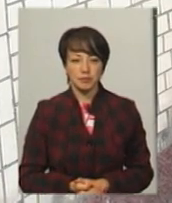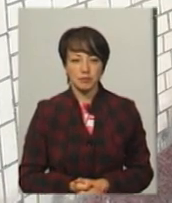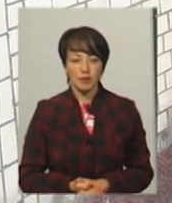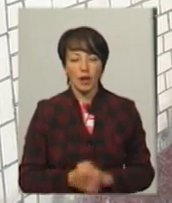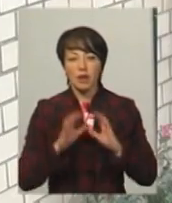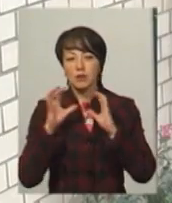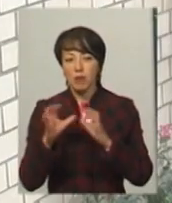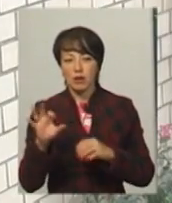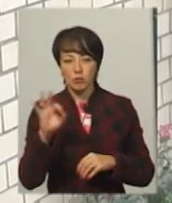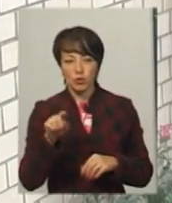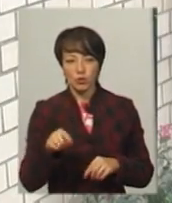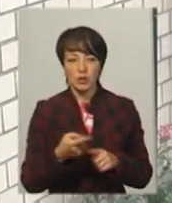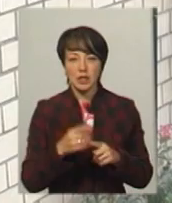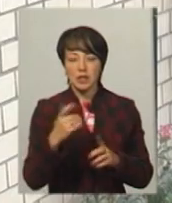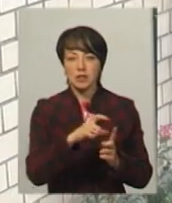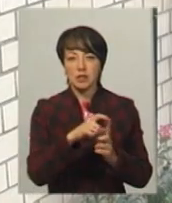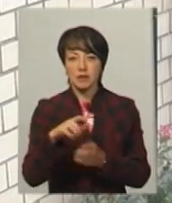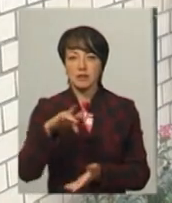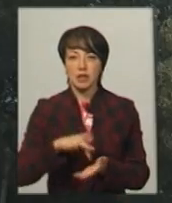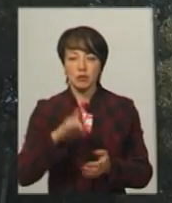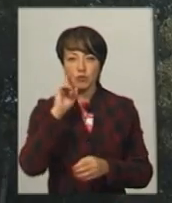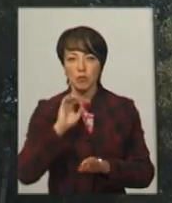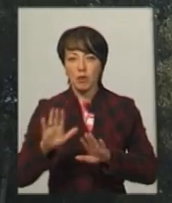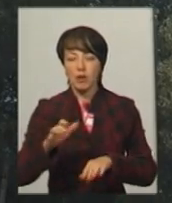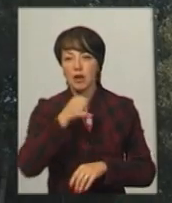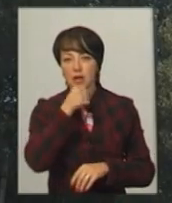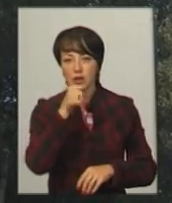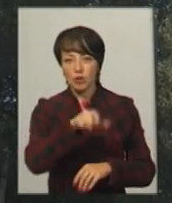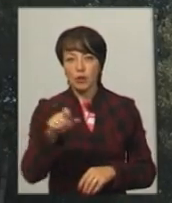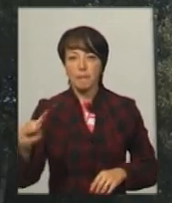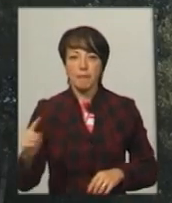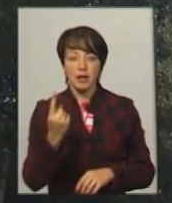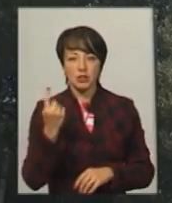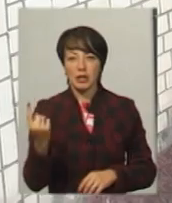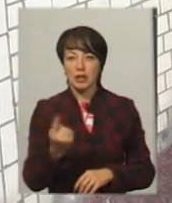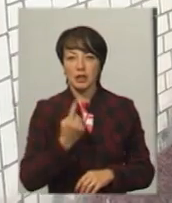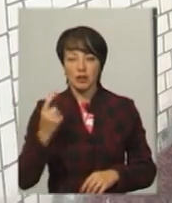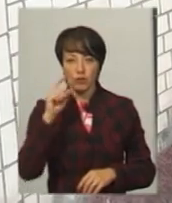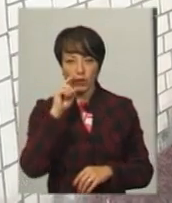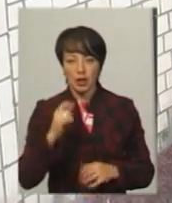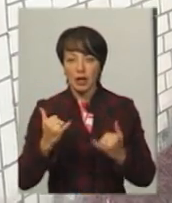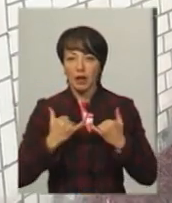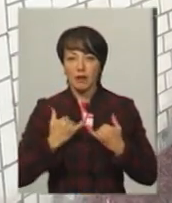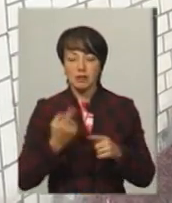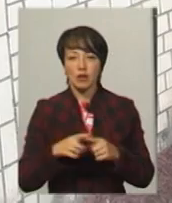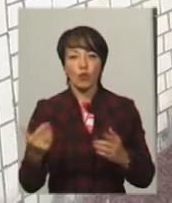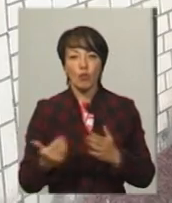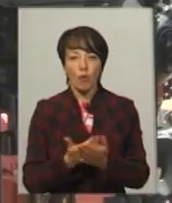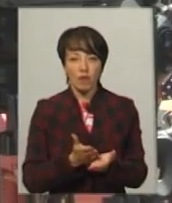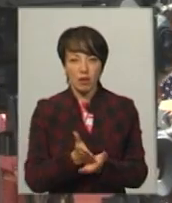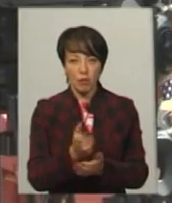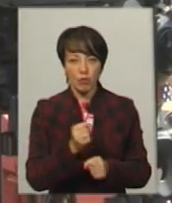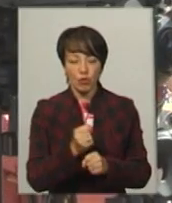дбати про нього. З її слів, центр для тимчасового перебування літніх перший і поки єдиний в Україні. Для нас це новий напрямок